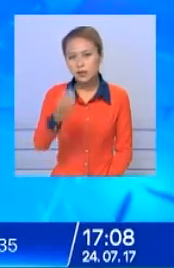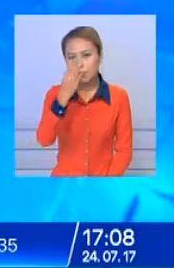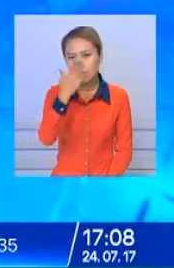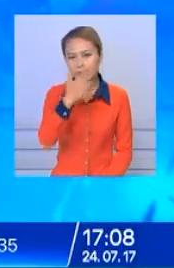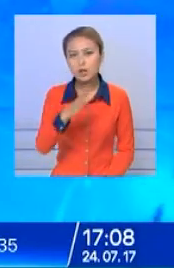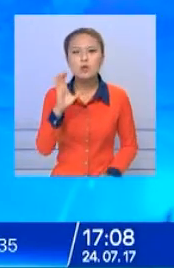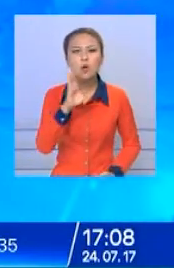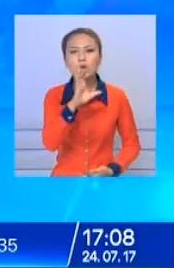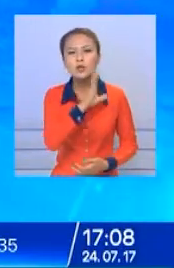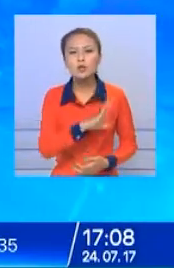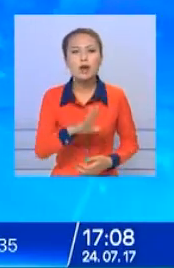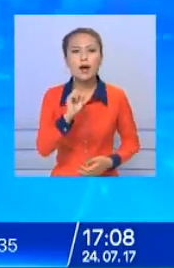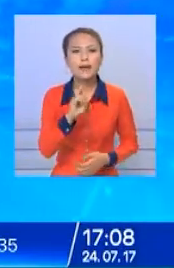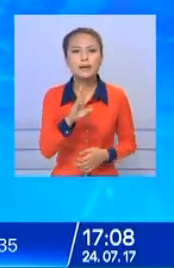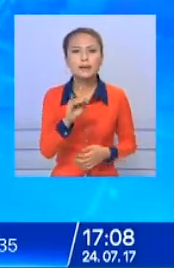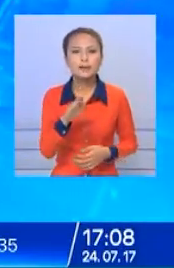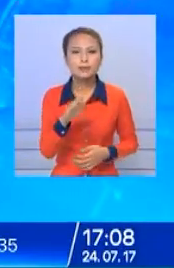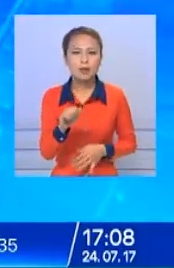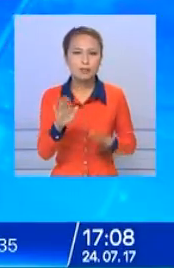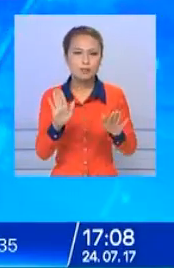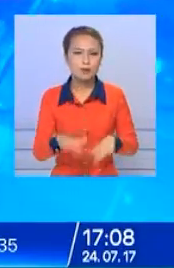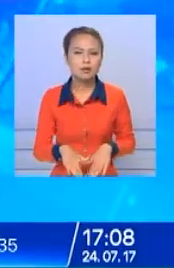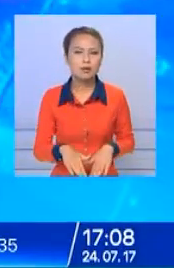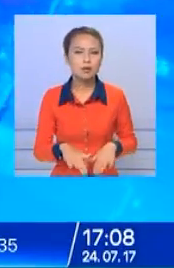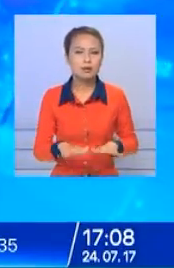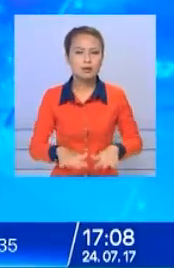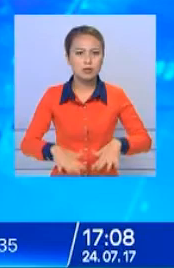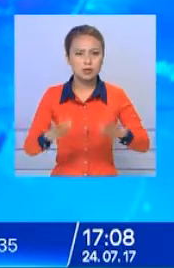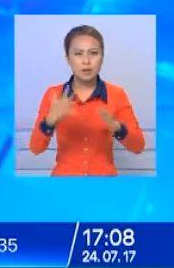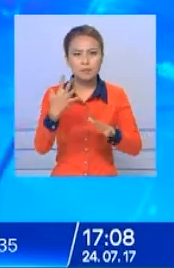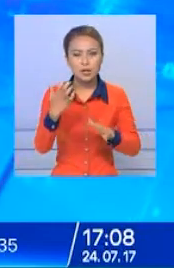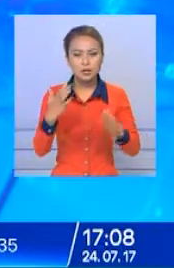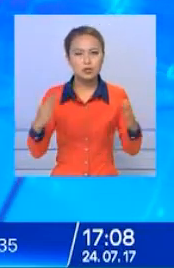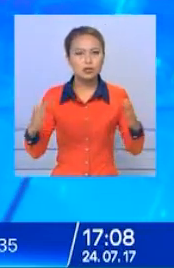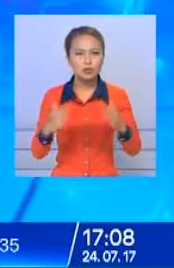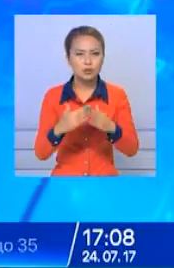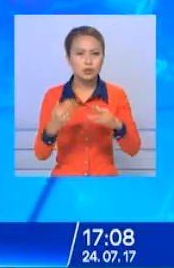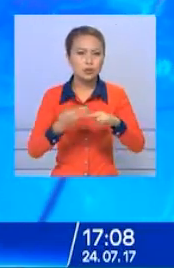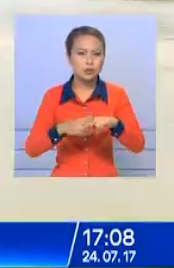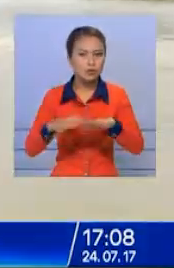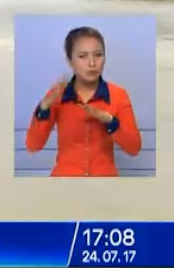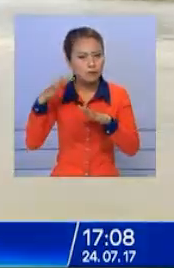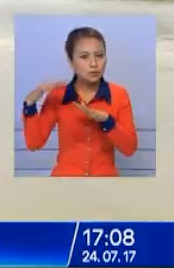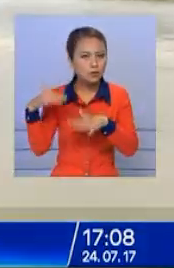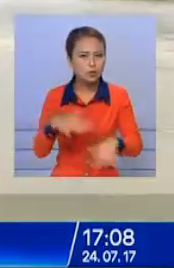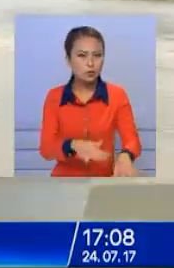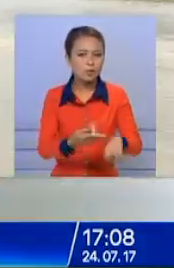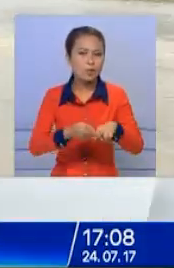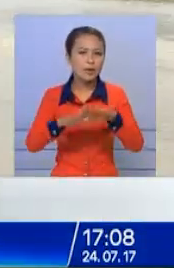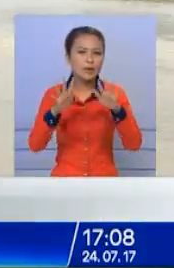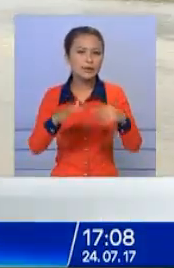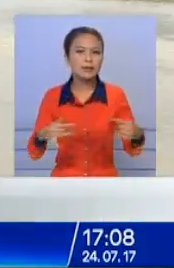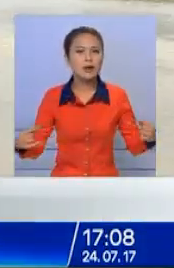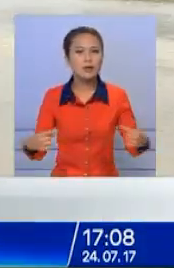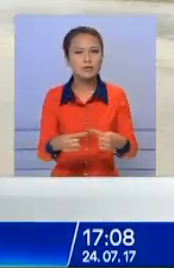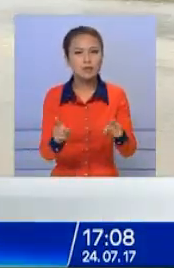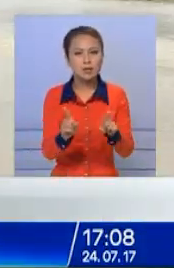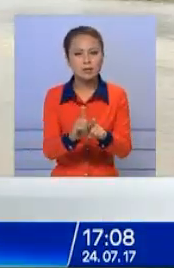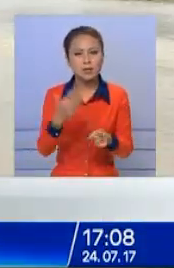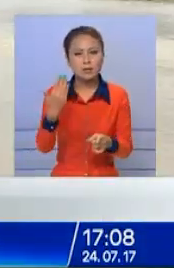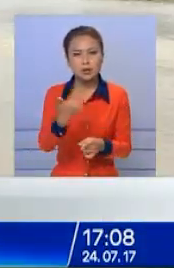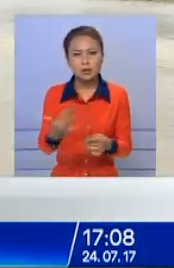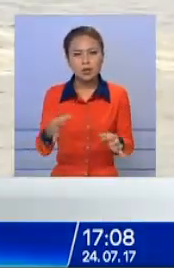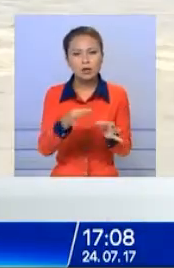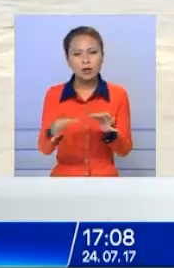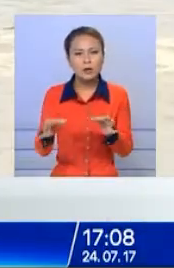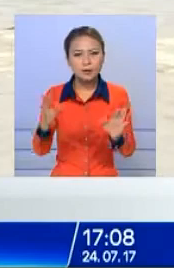Жапонияның солтүстігіндегі Акита префектурасындағы тасқын 500 үйді шайып кетті. Мұнда толасы жауған нөсер кесірінен өзендер тасып, елді